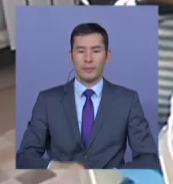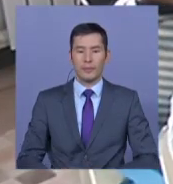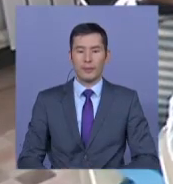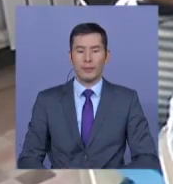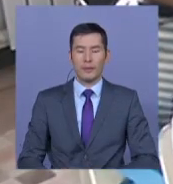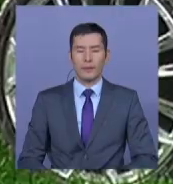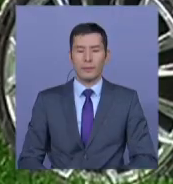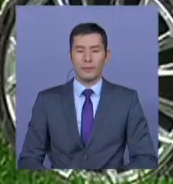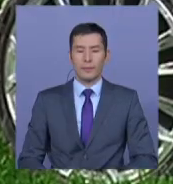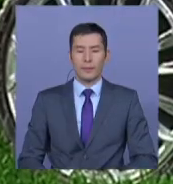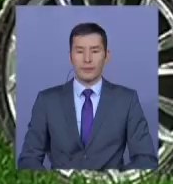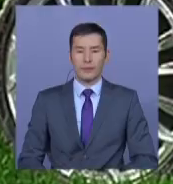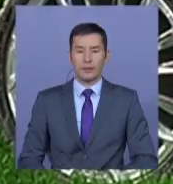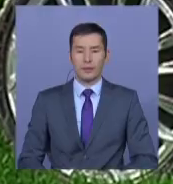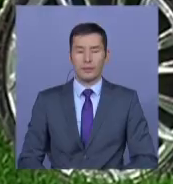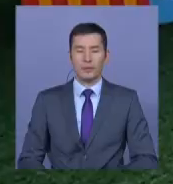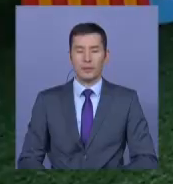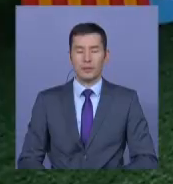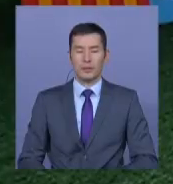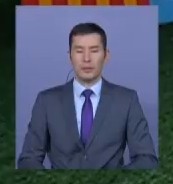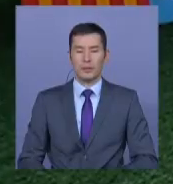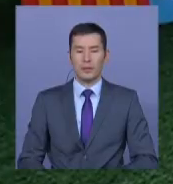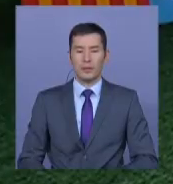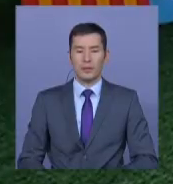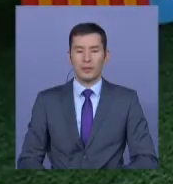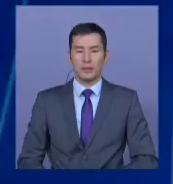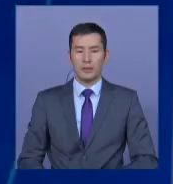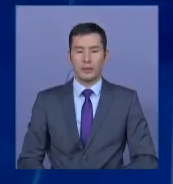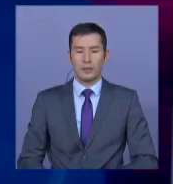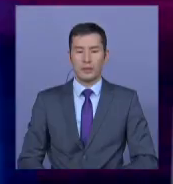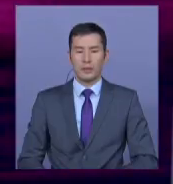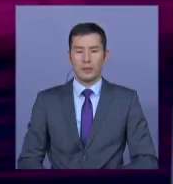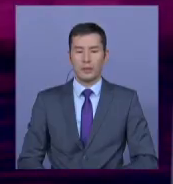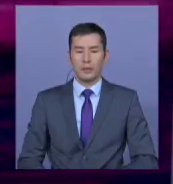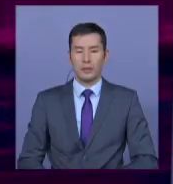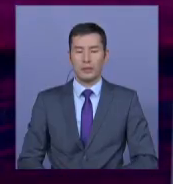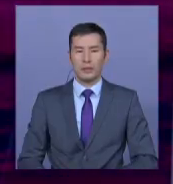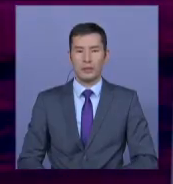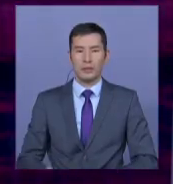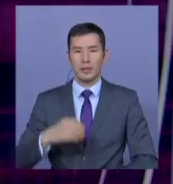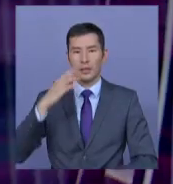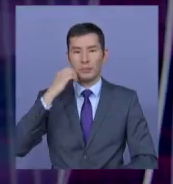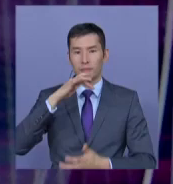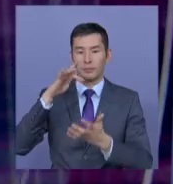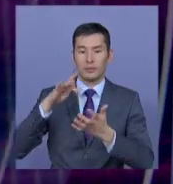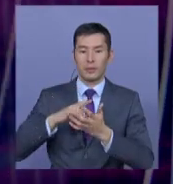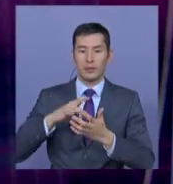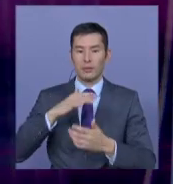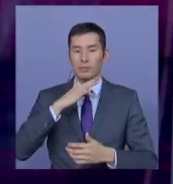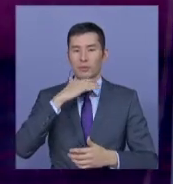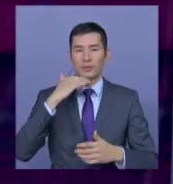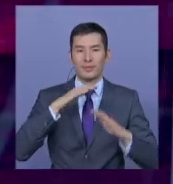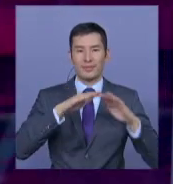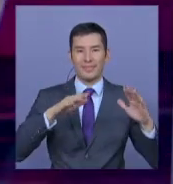тапсырыспен жұмыс істейді. Жадырау Маржан, Рашид Шкралиев, Алматы телеарнасы. Алматыда көпбалалы аналардың өз ісін